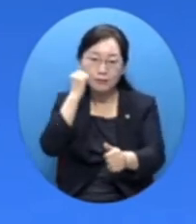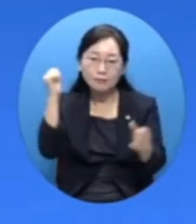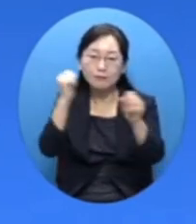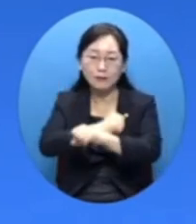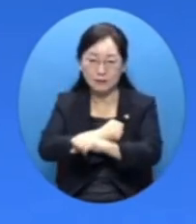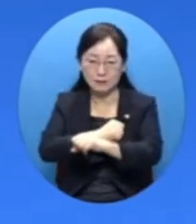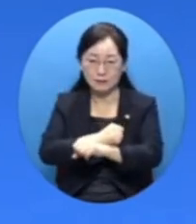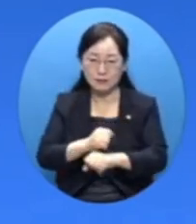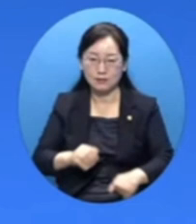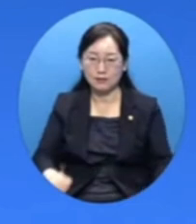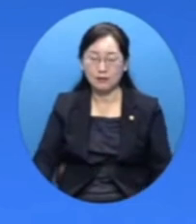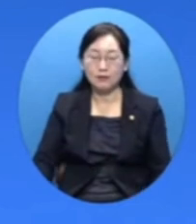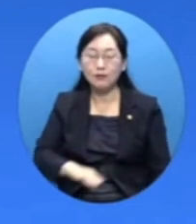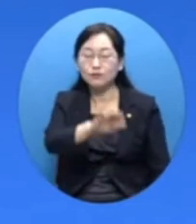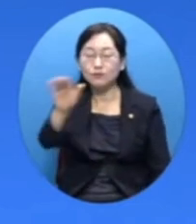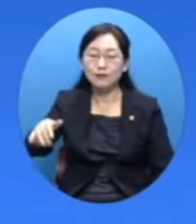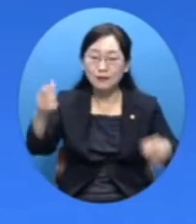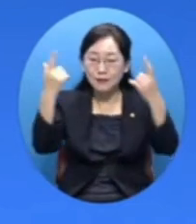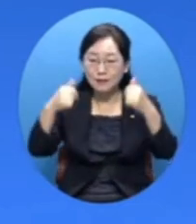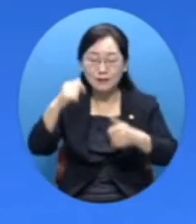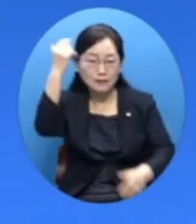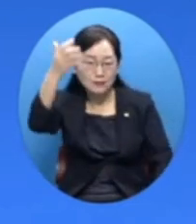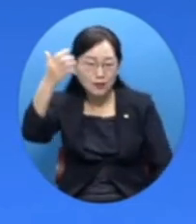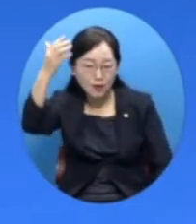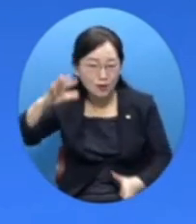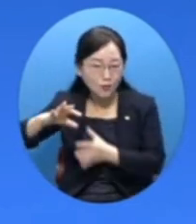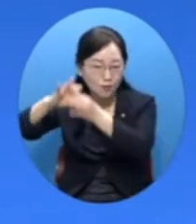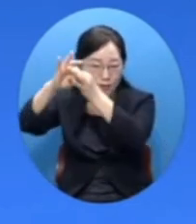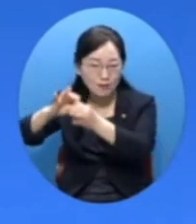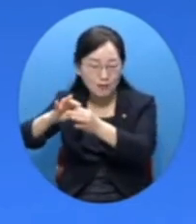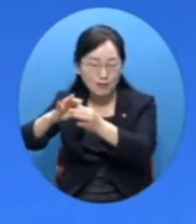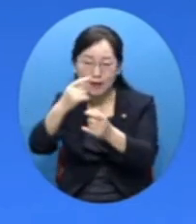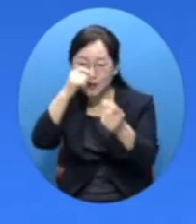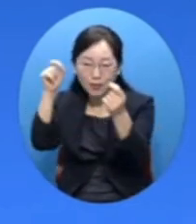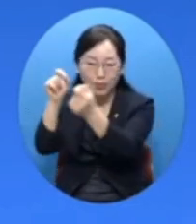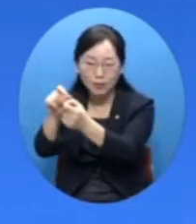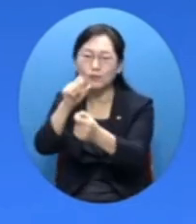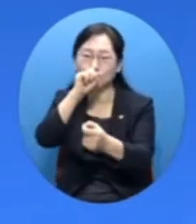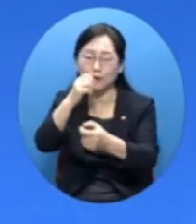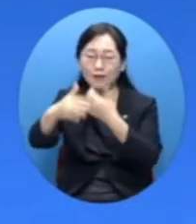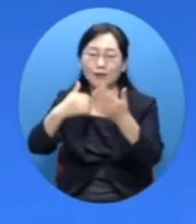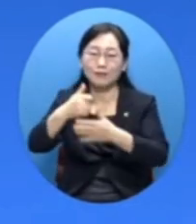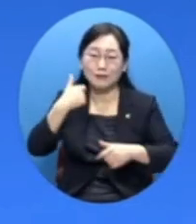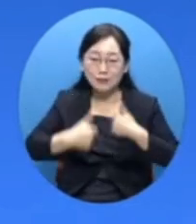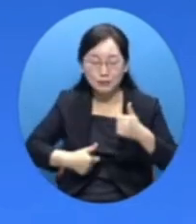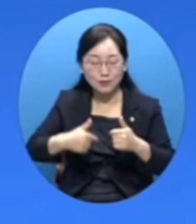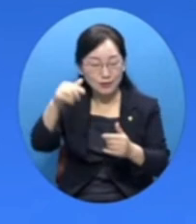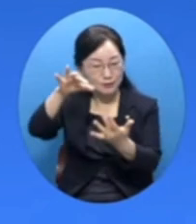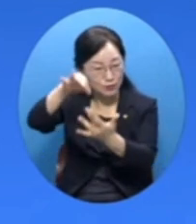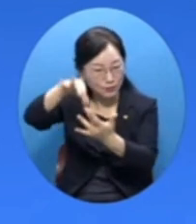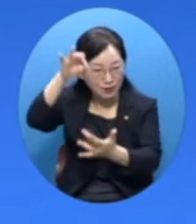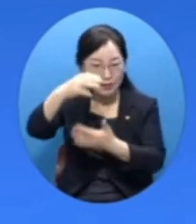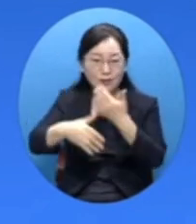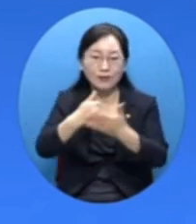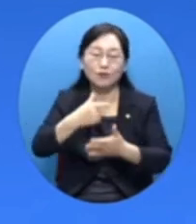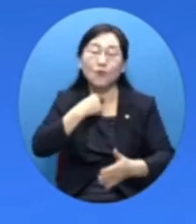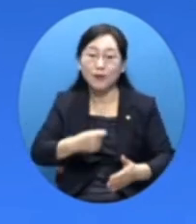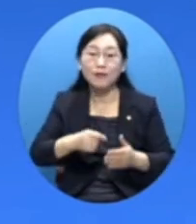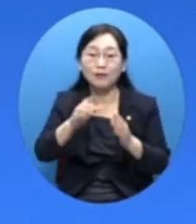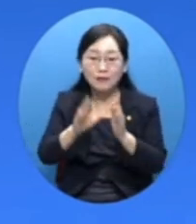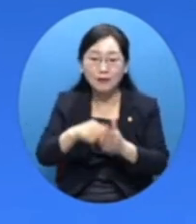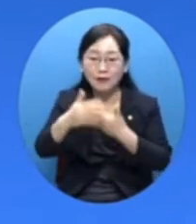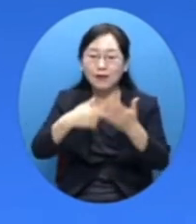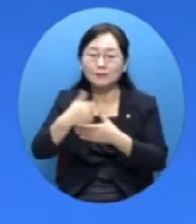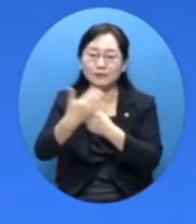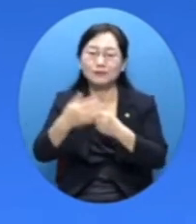참 많이 있습니다 그렇기 때문에 우리는 언제나 영적인 사람과 늘 가깝게 지나면서 하나님이 기뻐하신 선택을하고 하나님이 원하신는 일을 할 때 하나님의